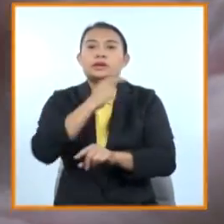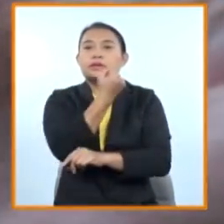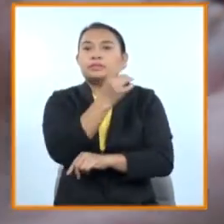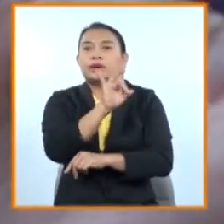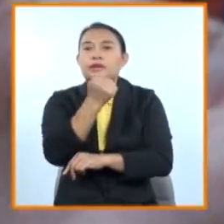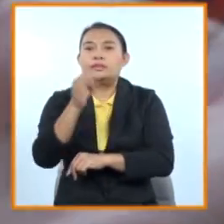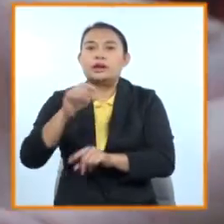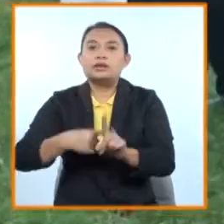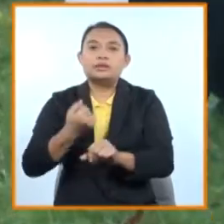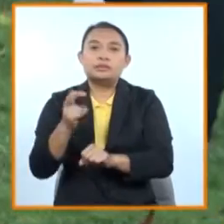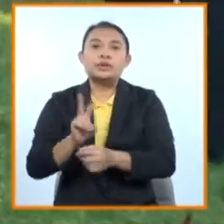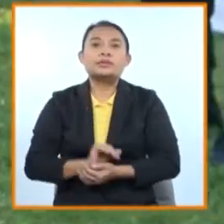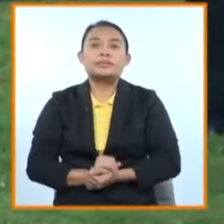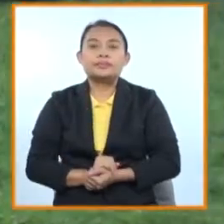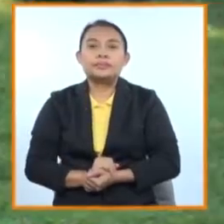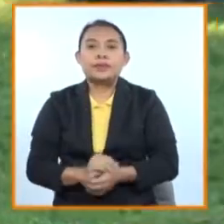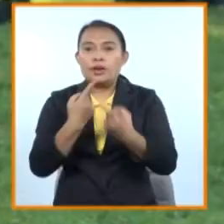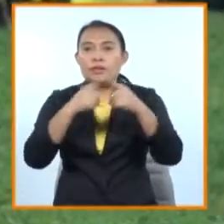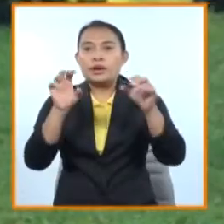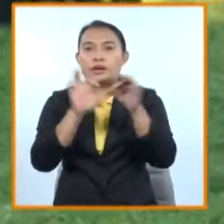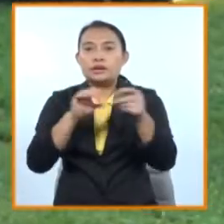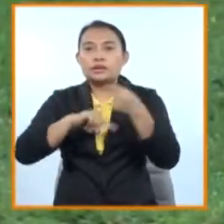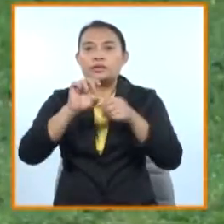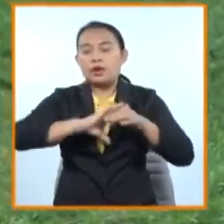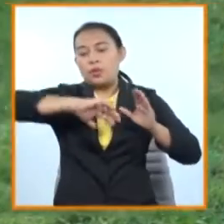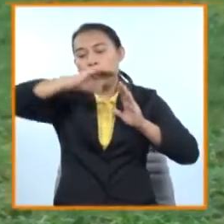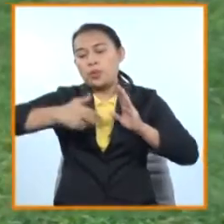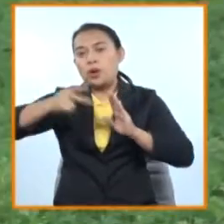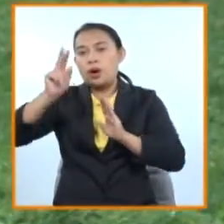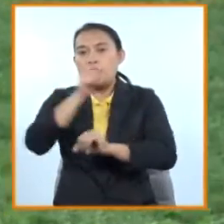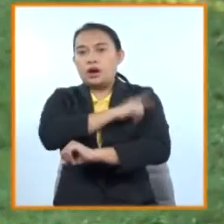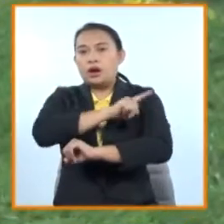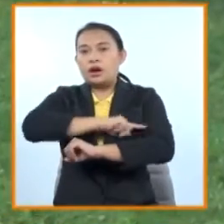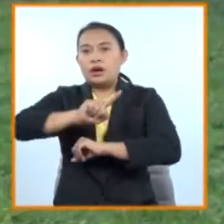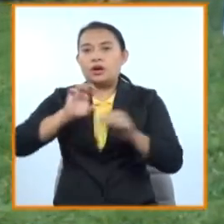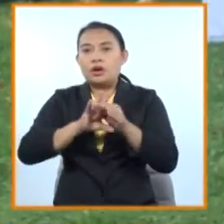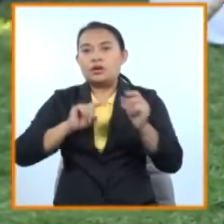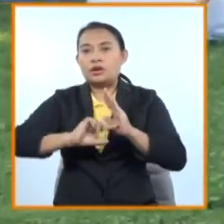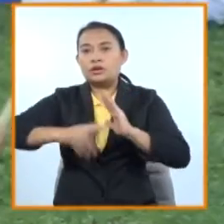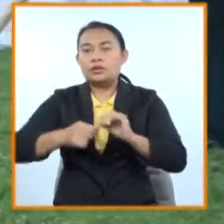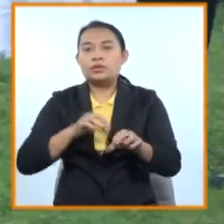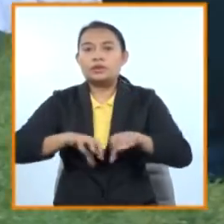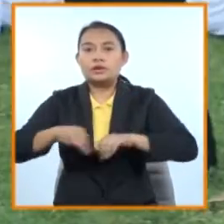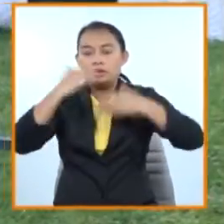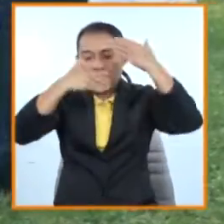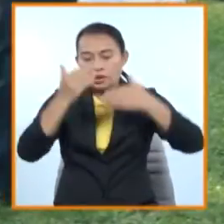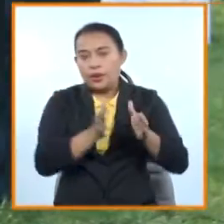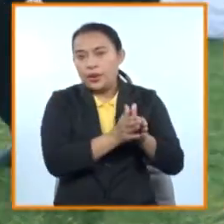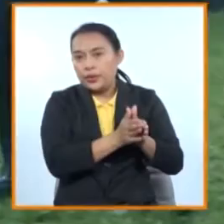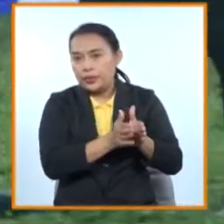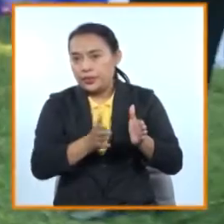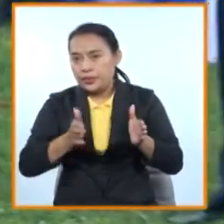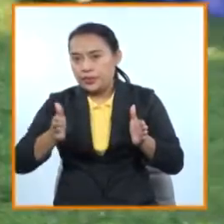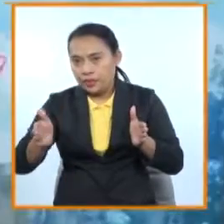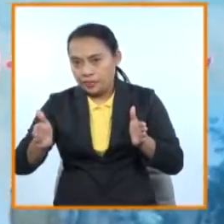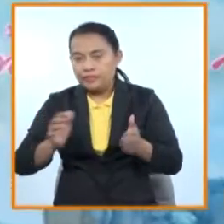ธันวาคมนี้รวมถึงงานมหัศจรรย์มอหินขาวโต้ลมหนาวที่ชัยภูมิจะจัดต่อเนื่องตลอดทั้งเดือนธันวาคมมี